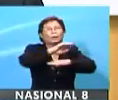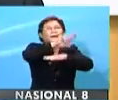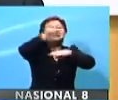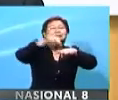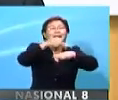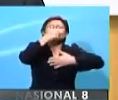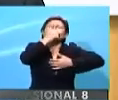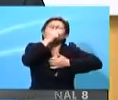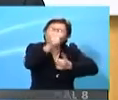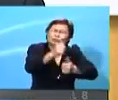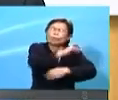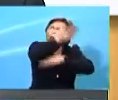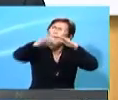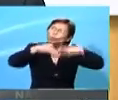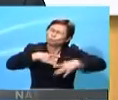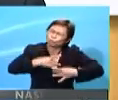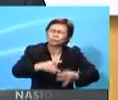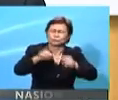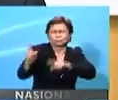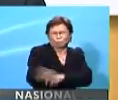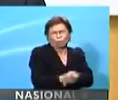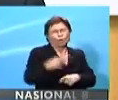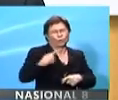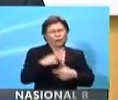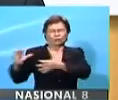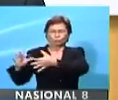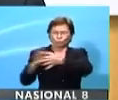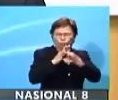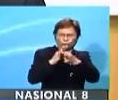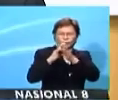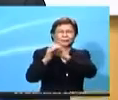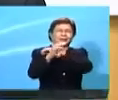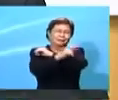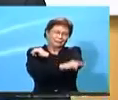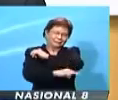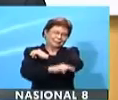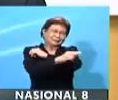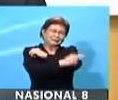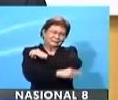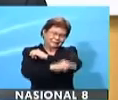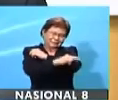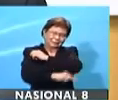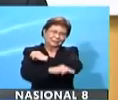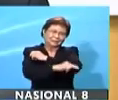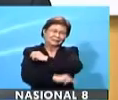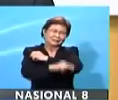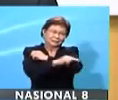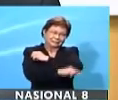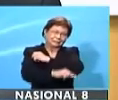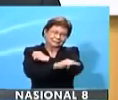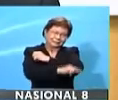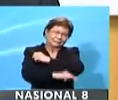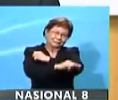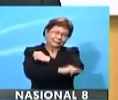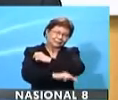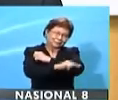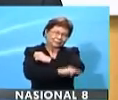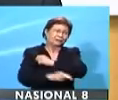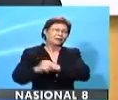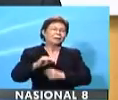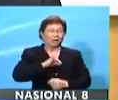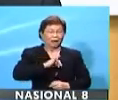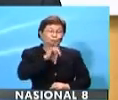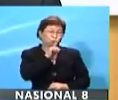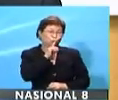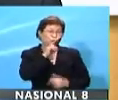thing. We like to work with our stakeholders and ensure that Malaysian